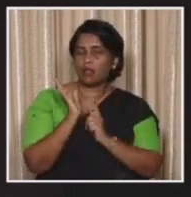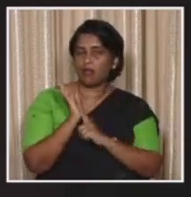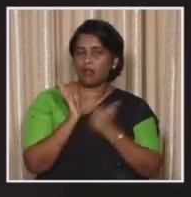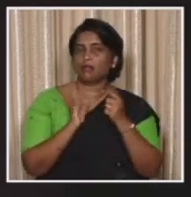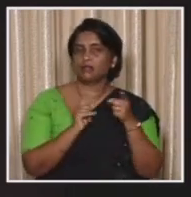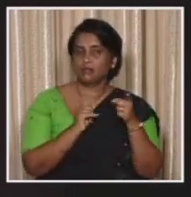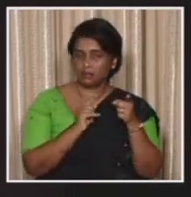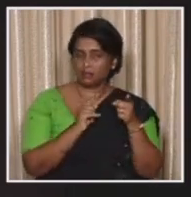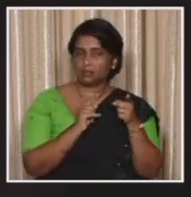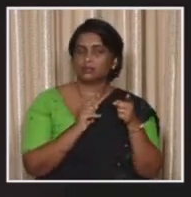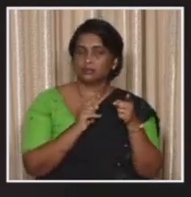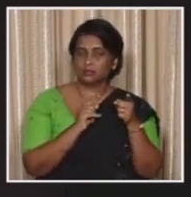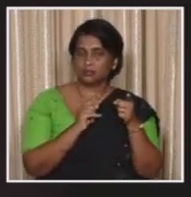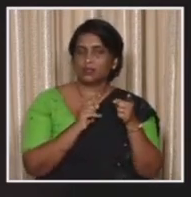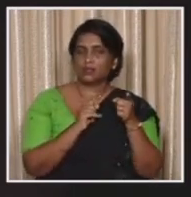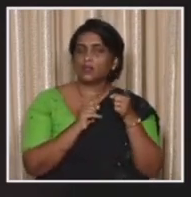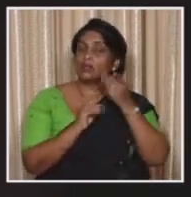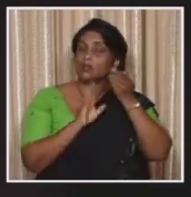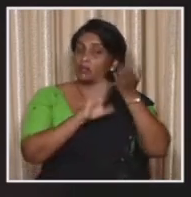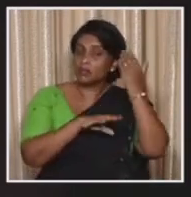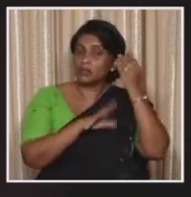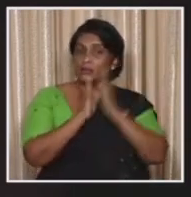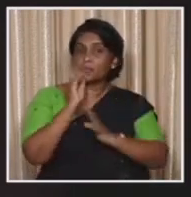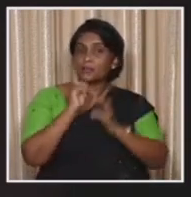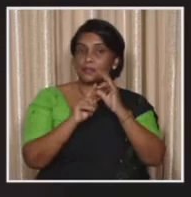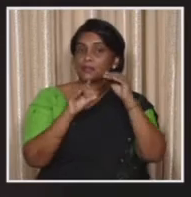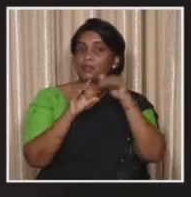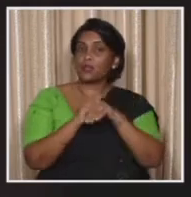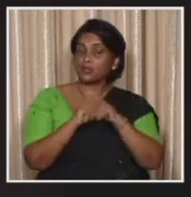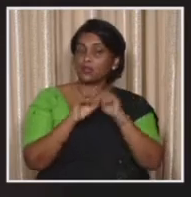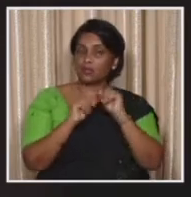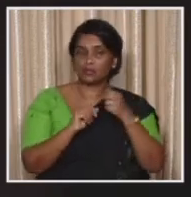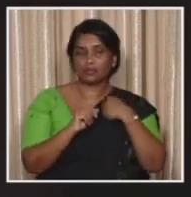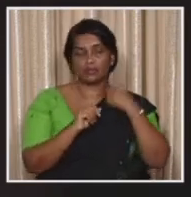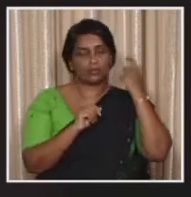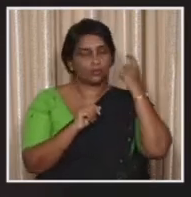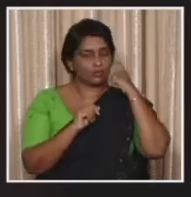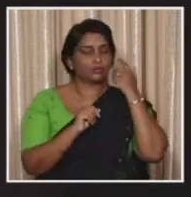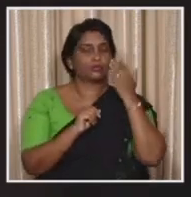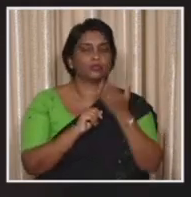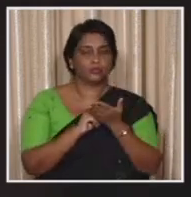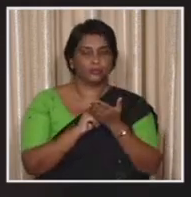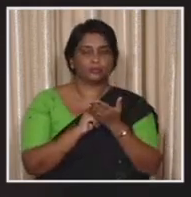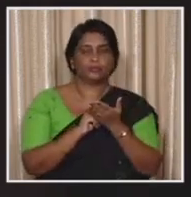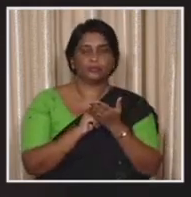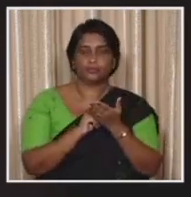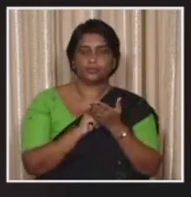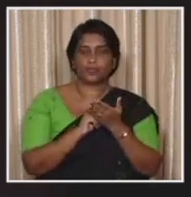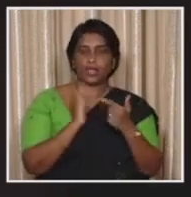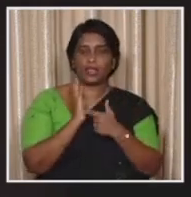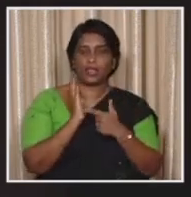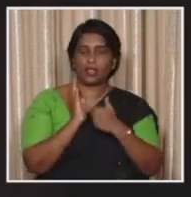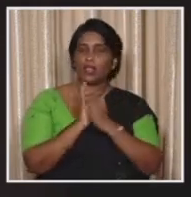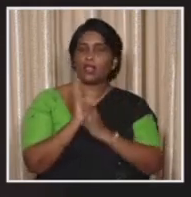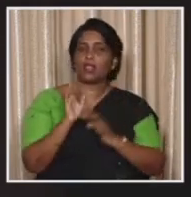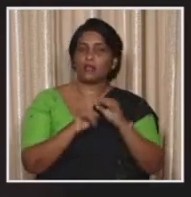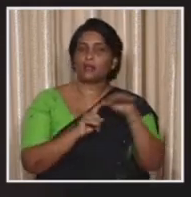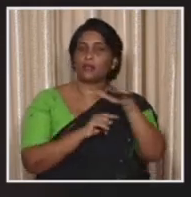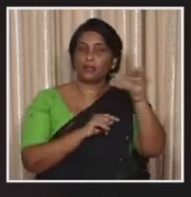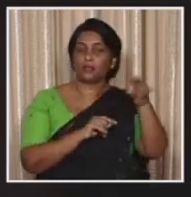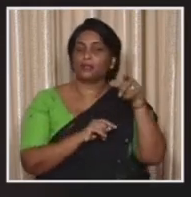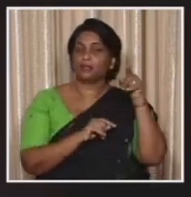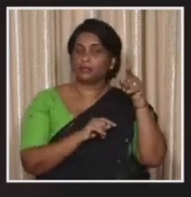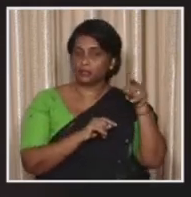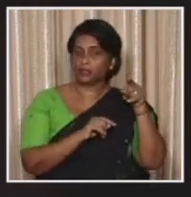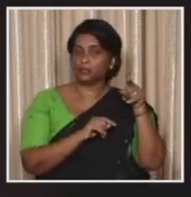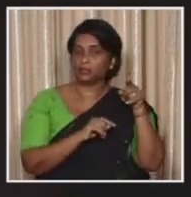තියෙනවා ඒ කාලේ මේ අමාත්‍යංශයේ උන දේවල් ගැන මට මතකයි අපේ තේනු කැමතුමාලා ප්‍රදේශයේ